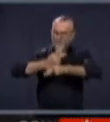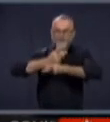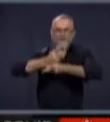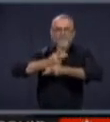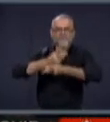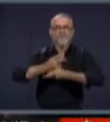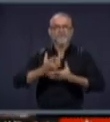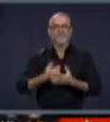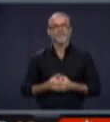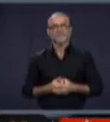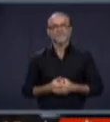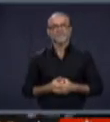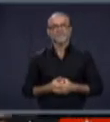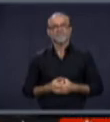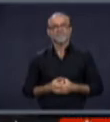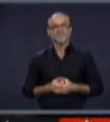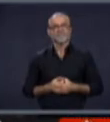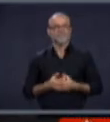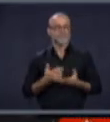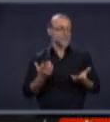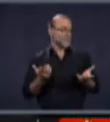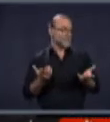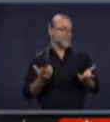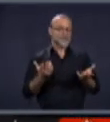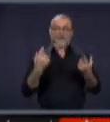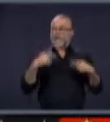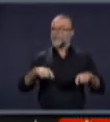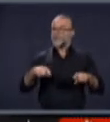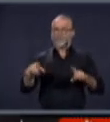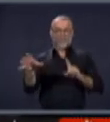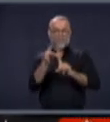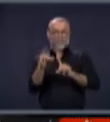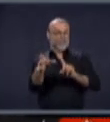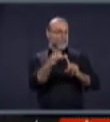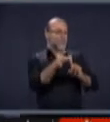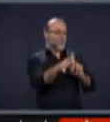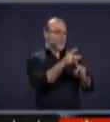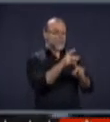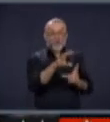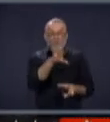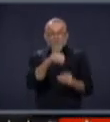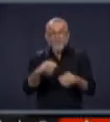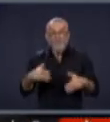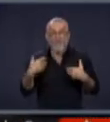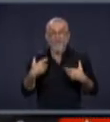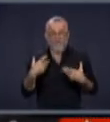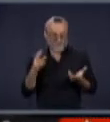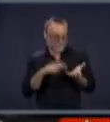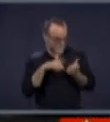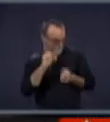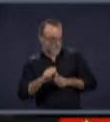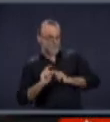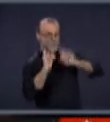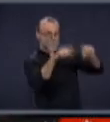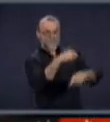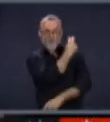besoin d'être prudents. Car s'il y a trop de gens qui sont contaminés, même chez les plus jeunes, eh